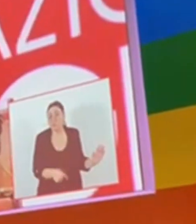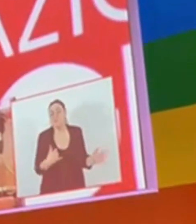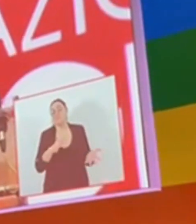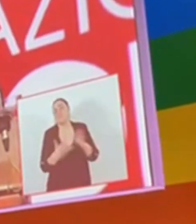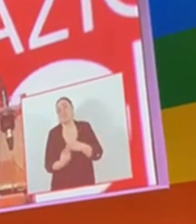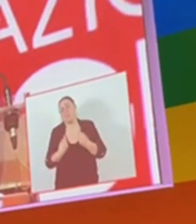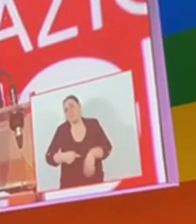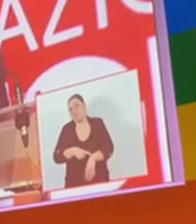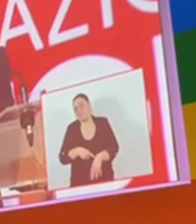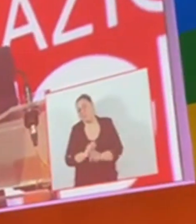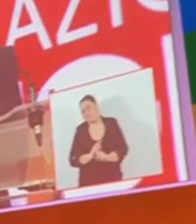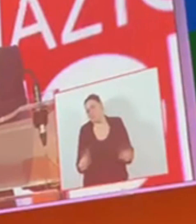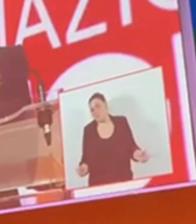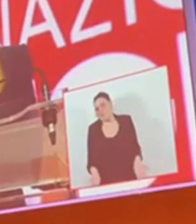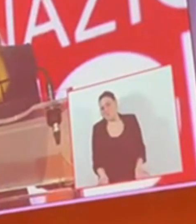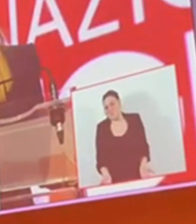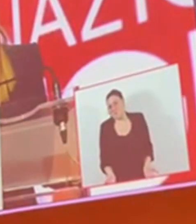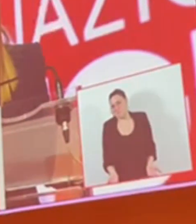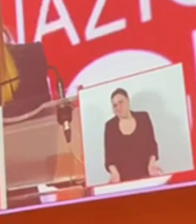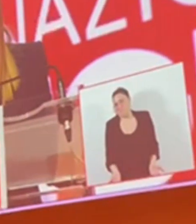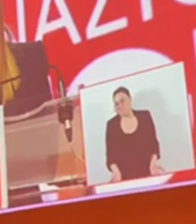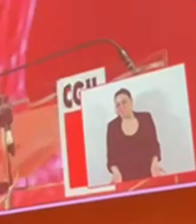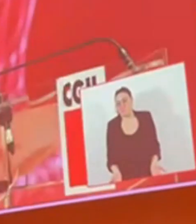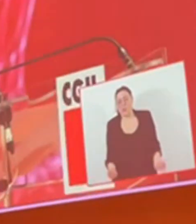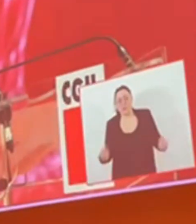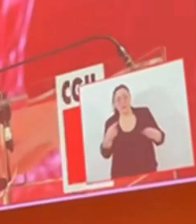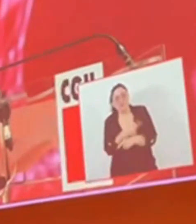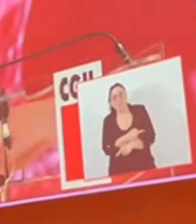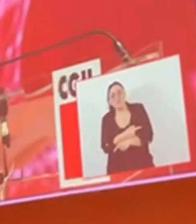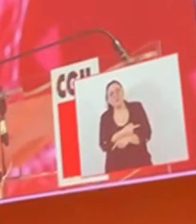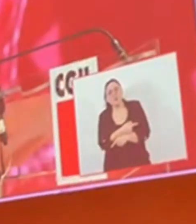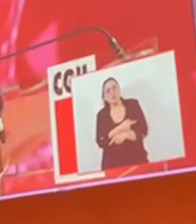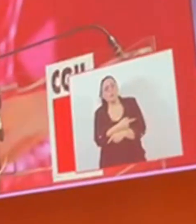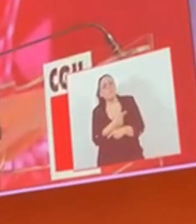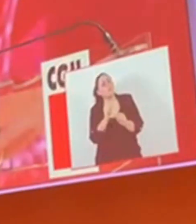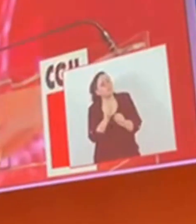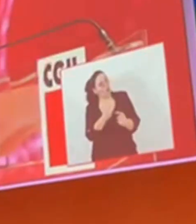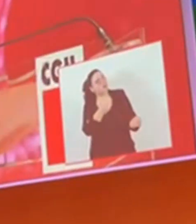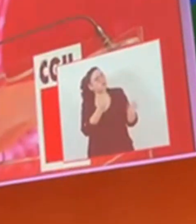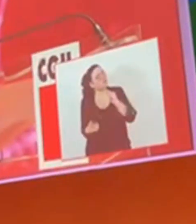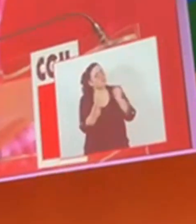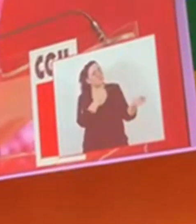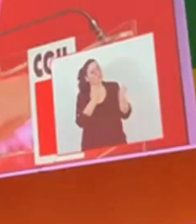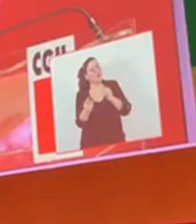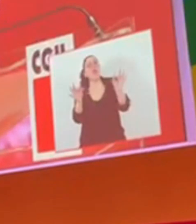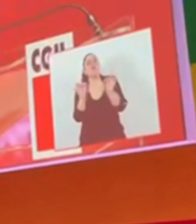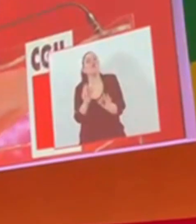lo considero produttivo anche quando non siamo d'accordo. Banalmente perché, come dicevo in apertura e